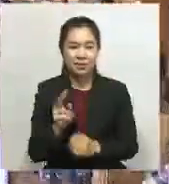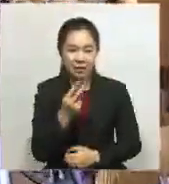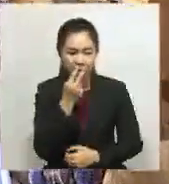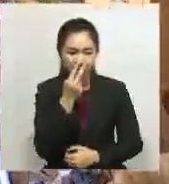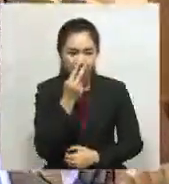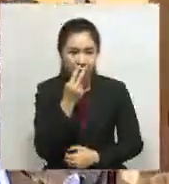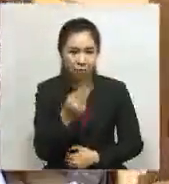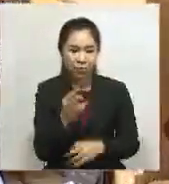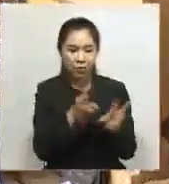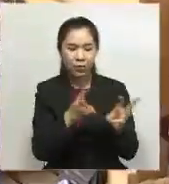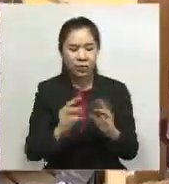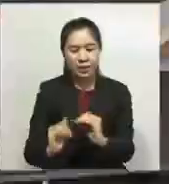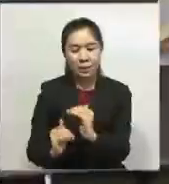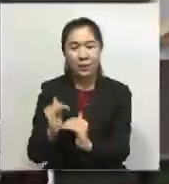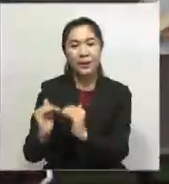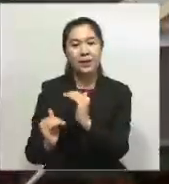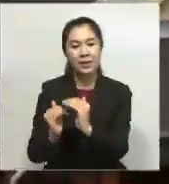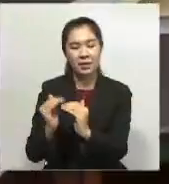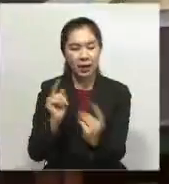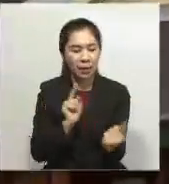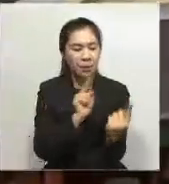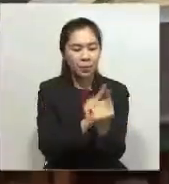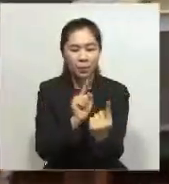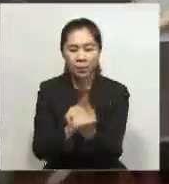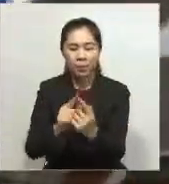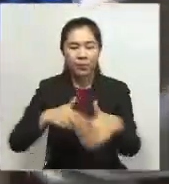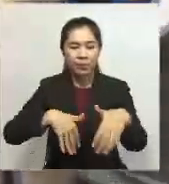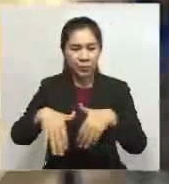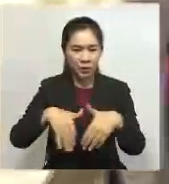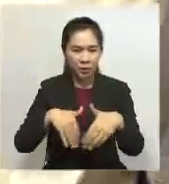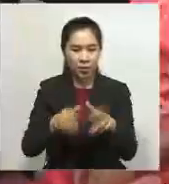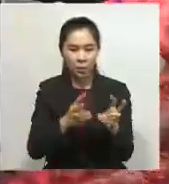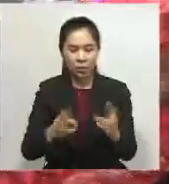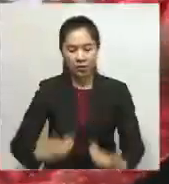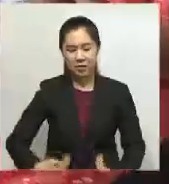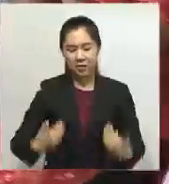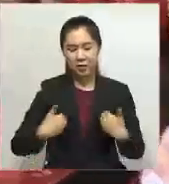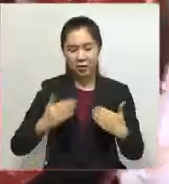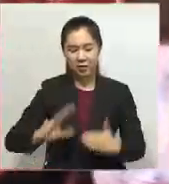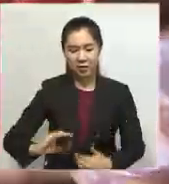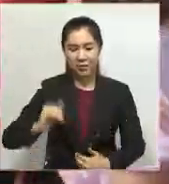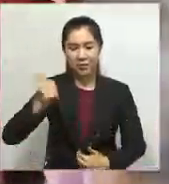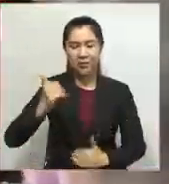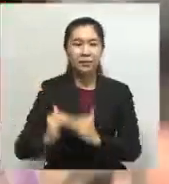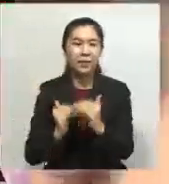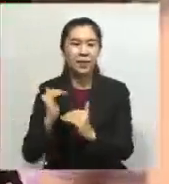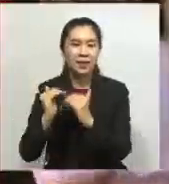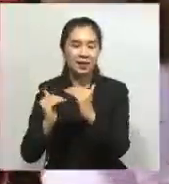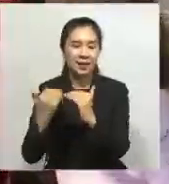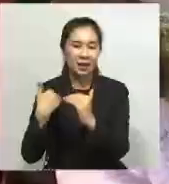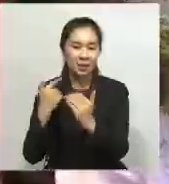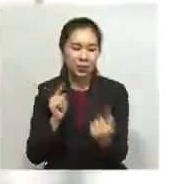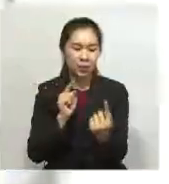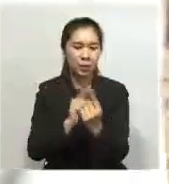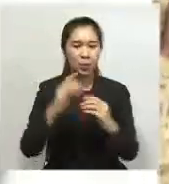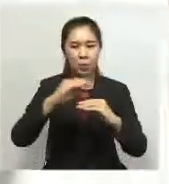างมาตรวจแนวทางการพัฒนาบึงสีไฟและได้พบปะกับประชาชนการพัฒนาคุณภาพชีวิตของประชาชนในพื้นที่แล้วก็เดินทางไปตรวจเ